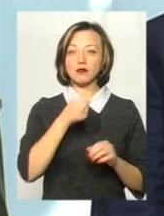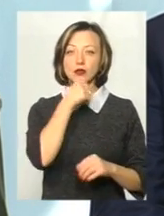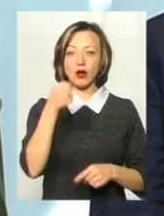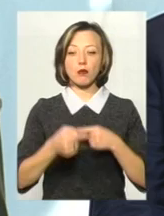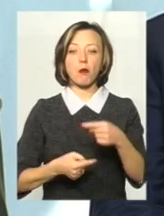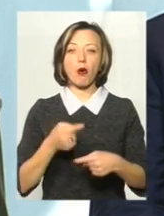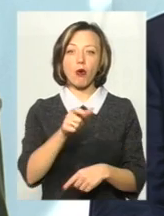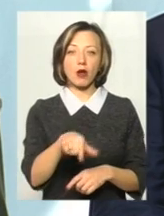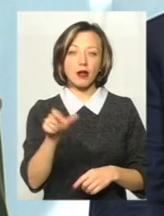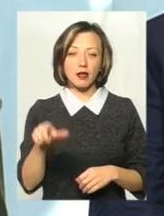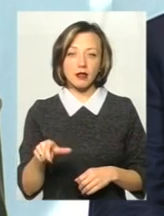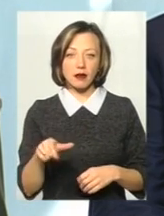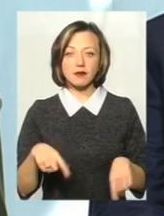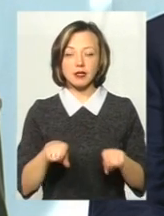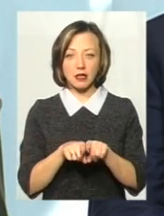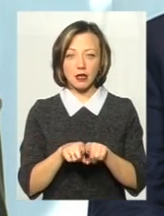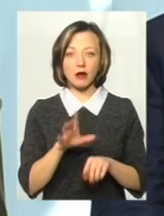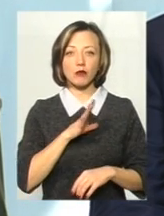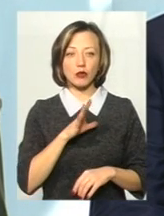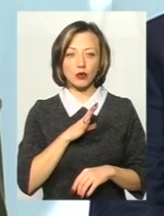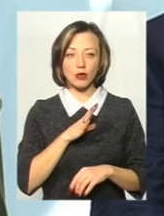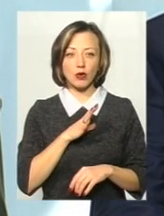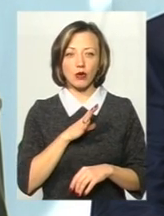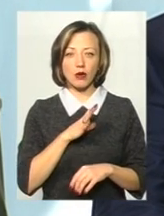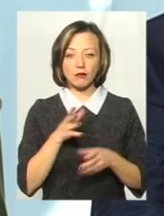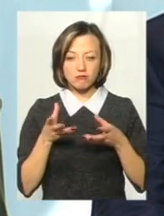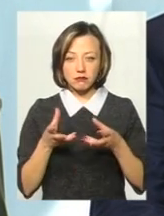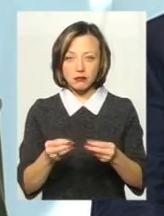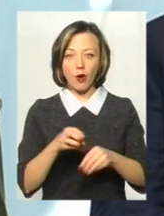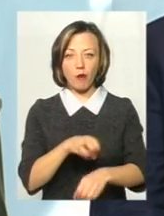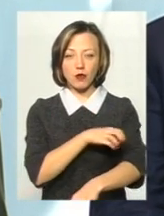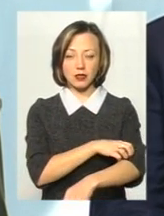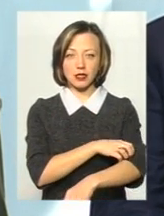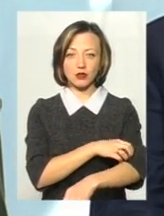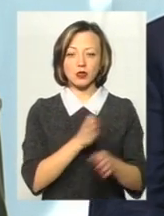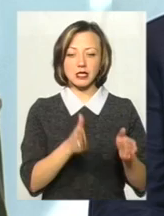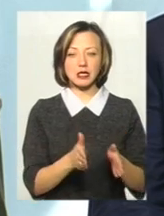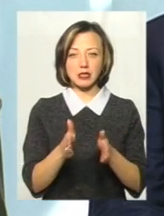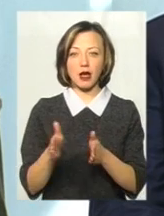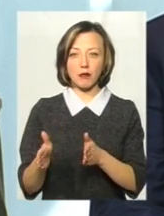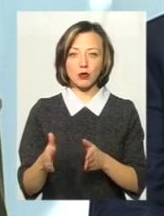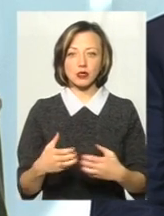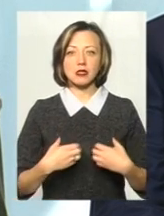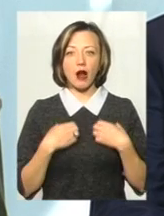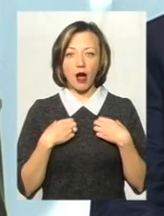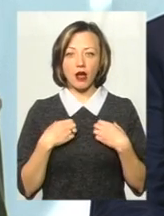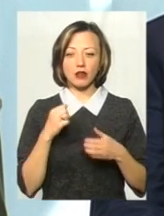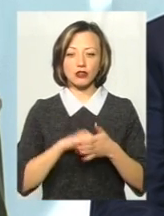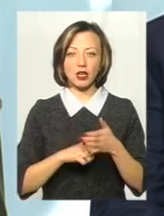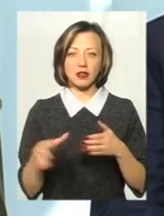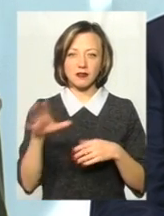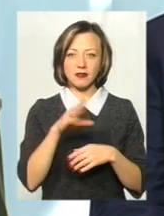покоління все-таки було прищеплено тою комуністичною системою страх через всі ті